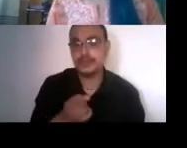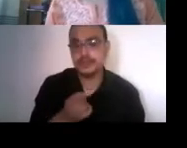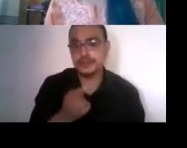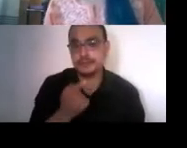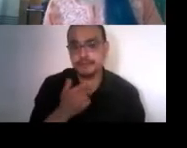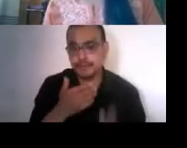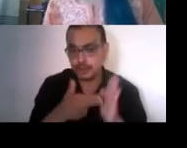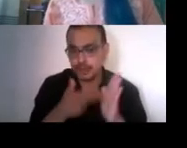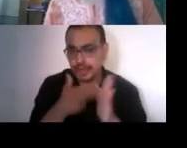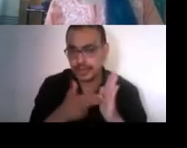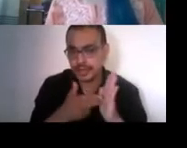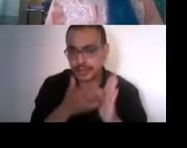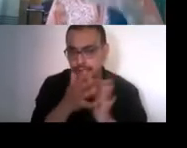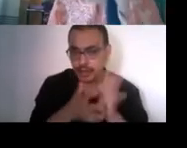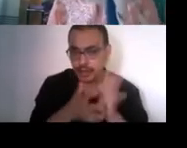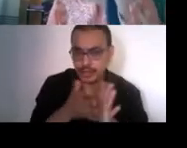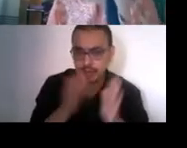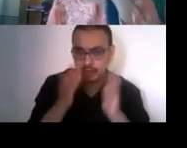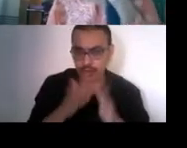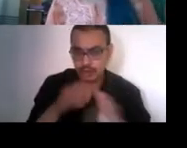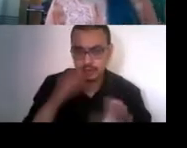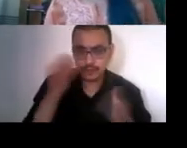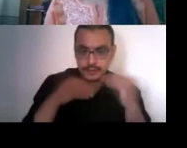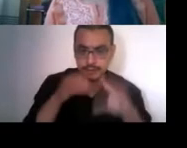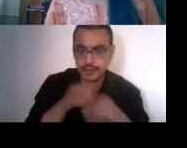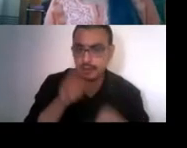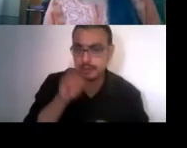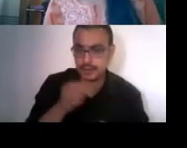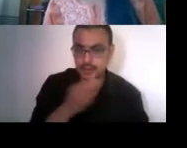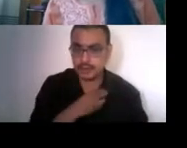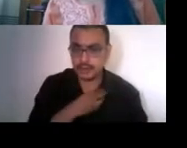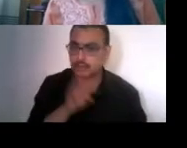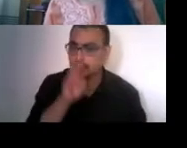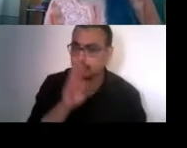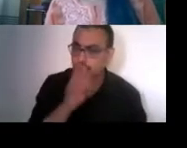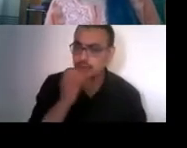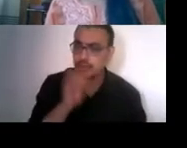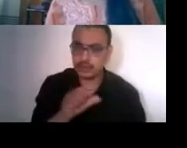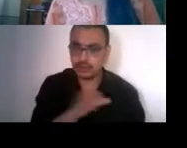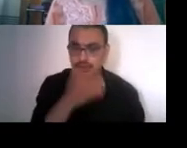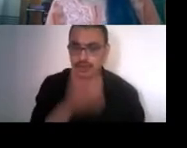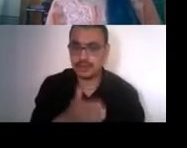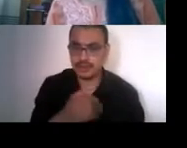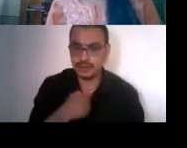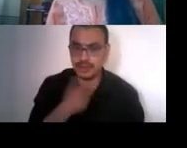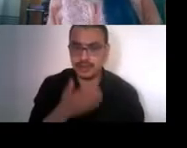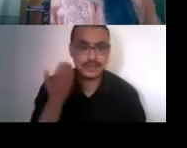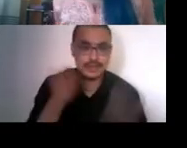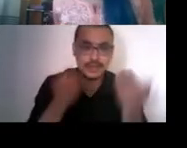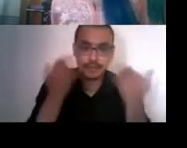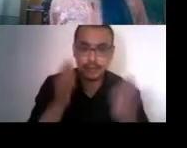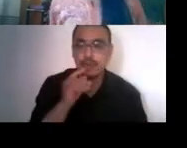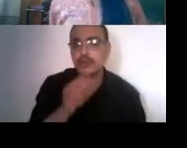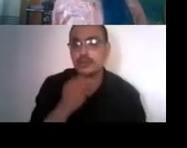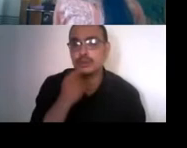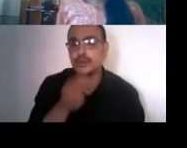हिंसामा पर्ने मान्छे घर हिंसामा परिरहेको हुन्छ तर उसले चाहिँ मलाई हिंसा भएको भनेर लिइरहेको होइन